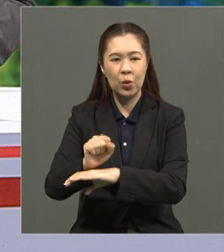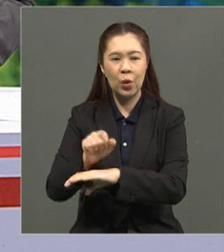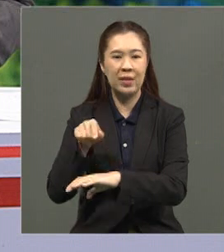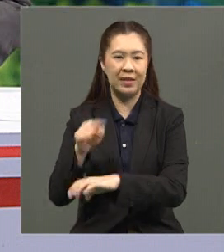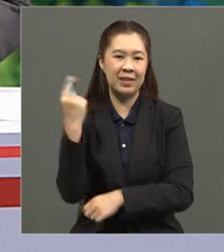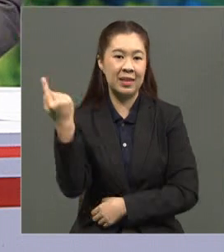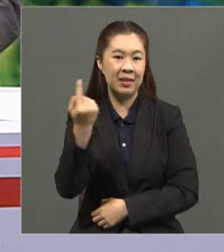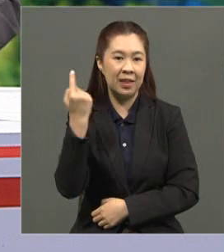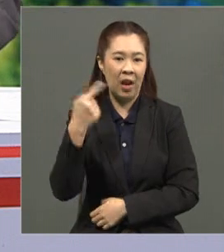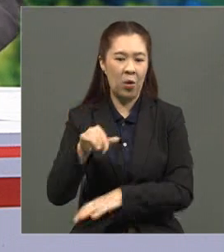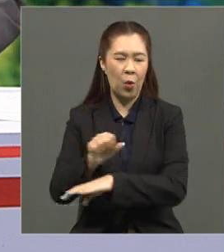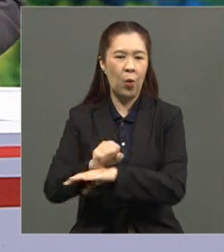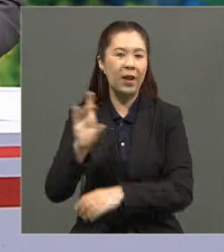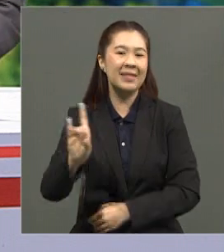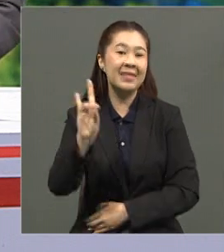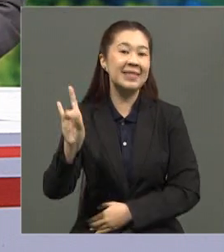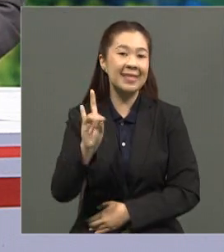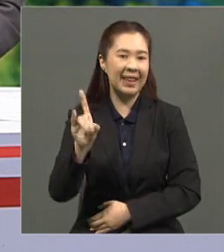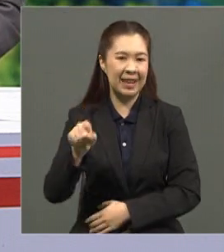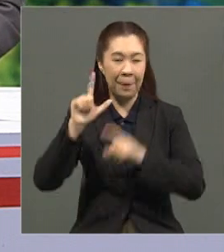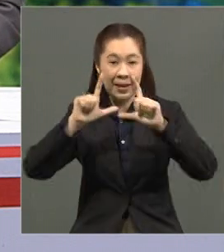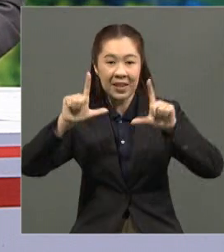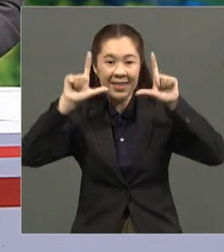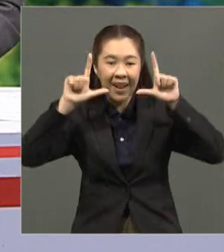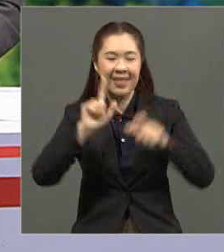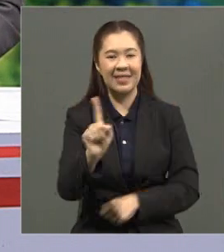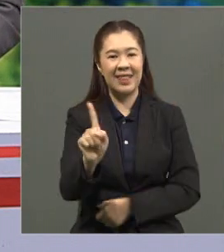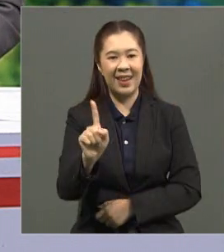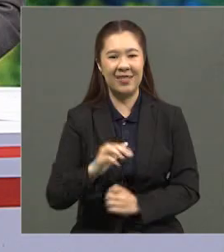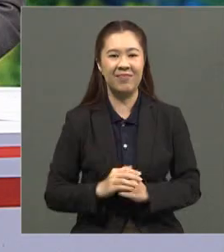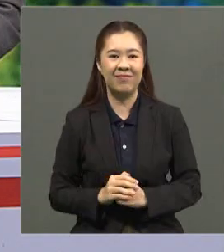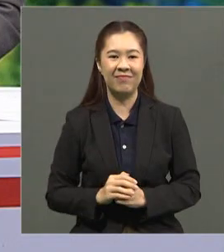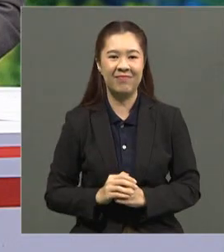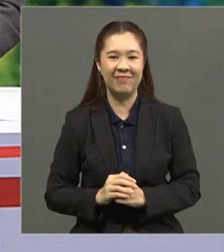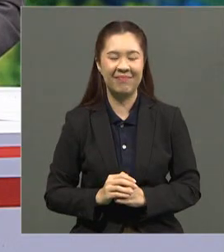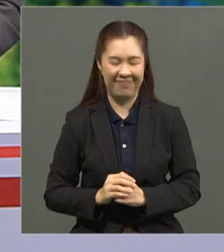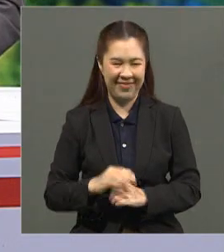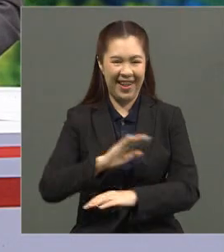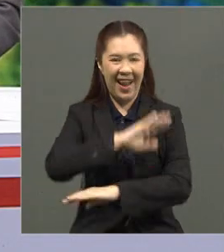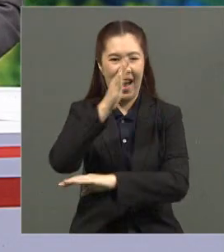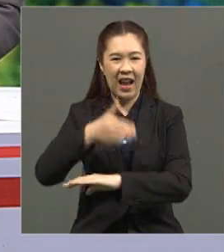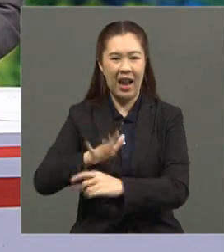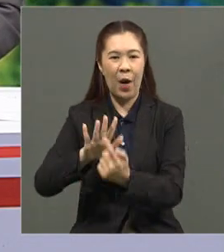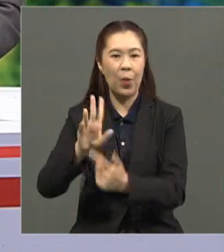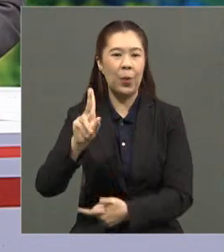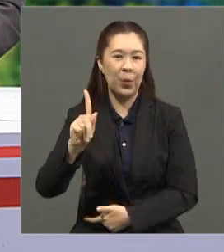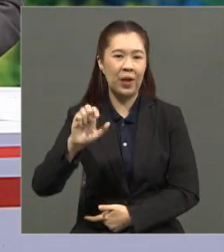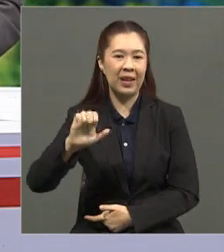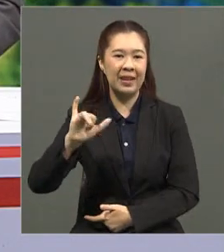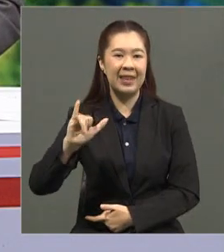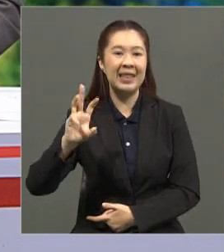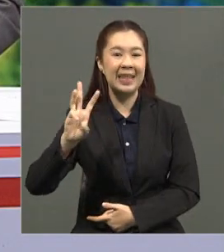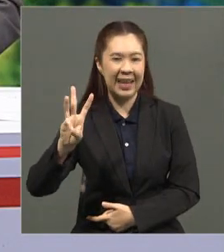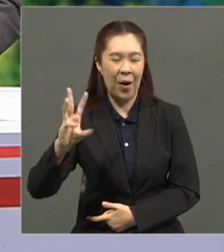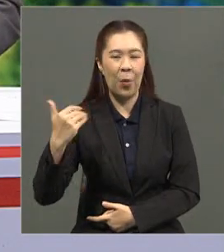คือถ้าพูดถึงสวนสัตว์และที่โด่งดังมากๆเนี่ยคงจะเป็นที่ไหนไม่ได้นะครับเขาเขียวคือเขาเขียวนั่นเองเขาเขียวเมีอะไรคะพี่ป๋องหมู